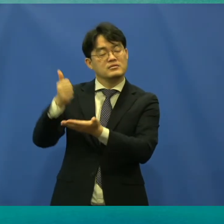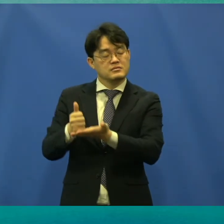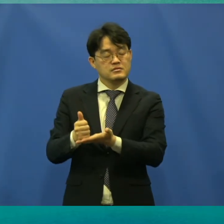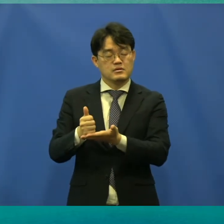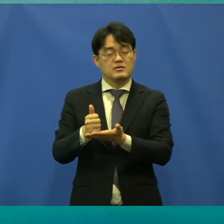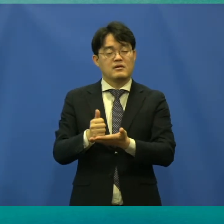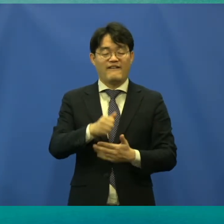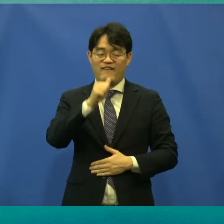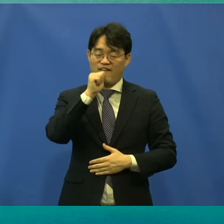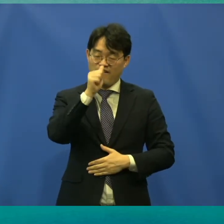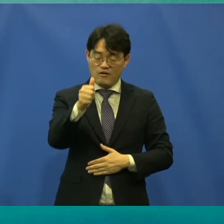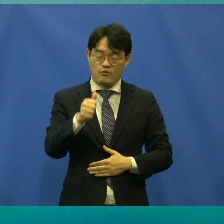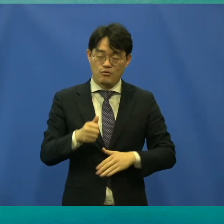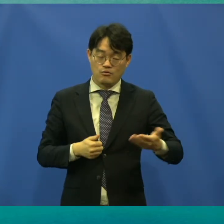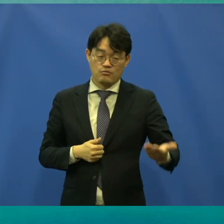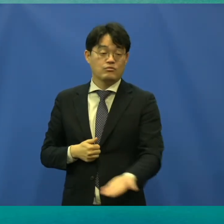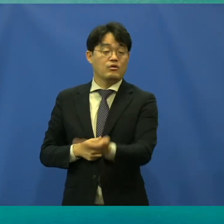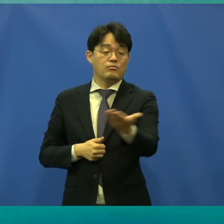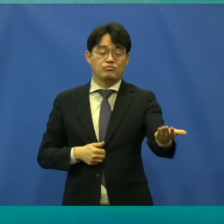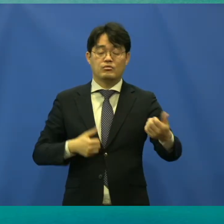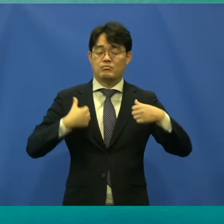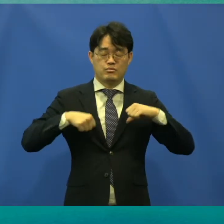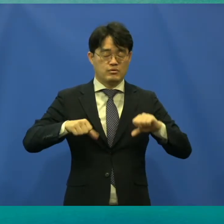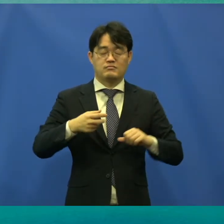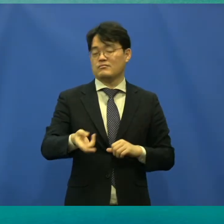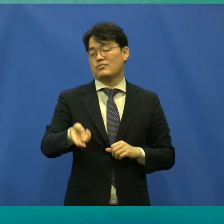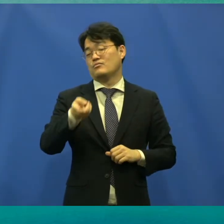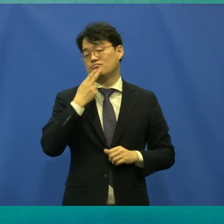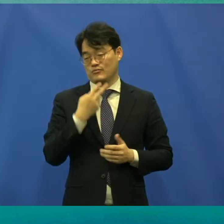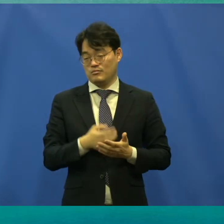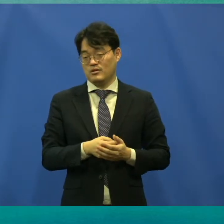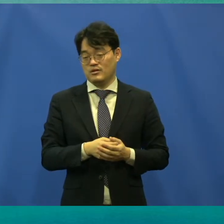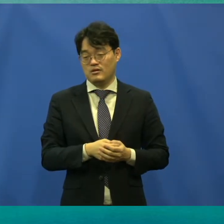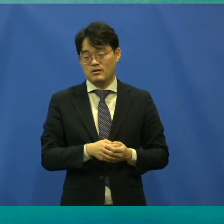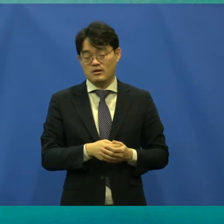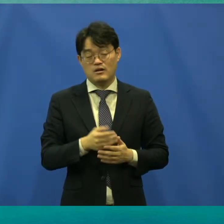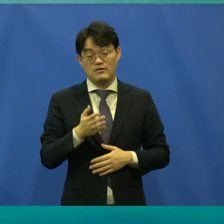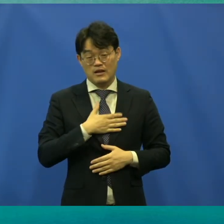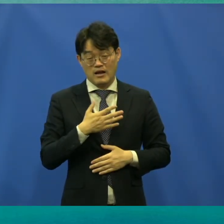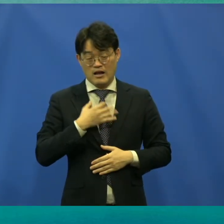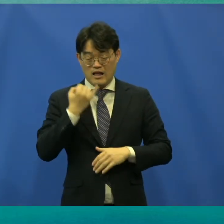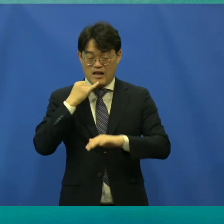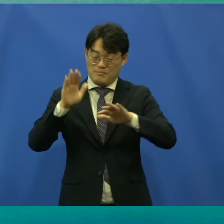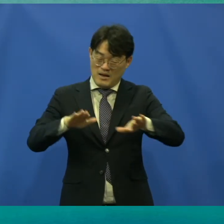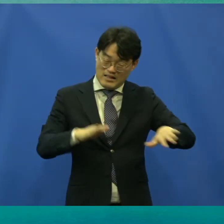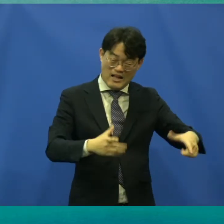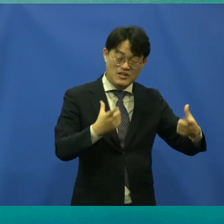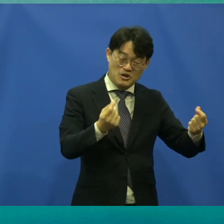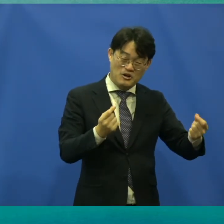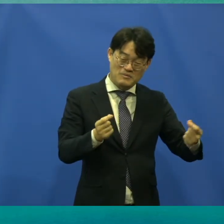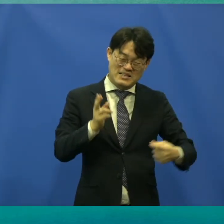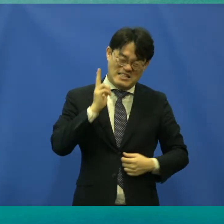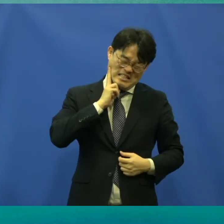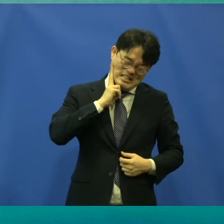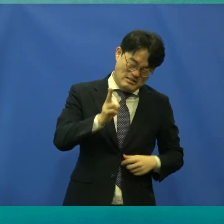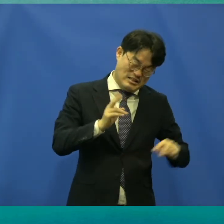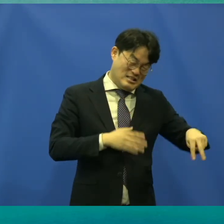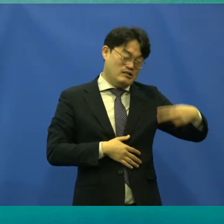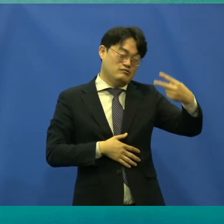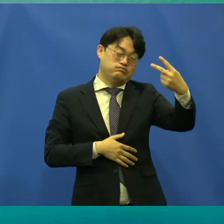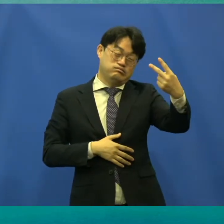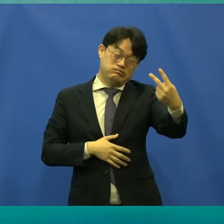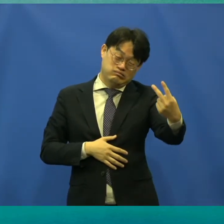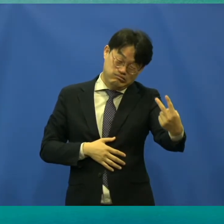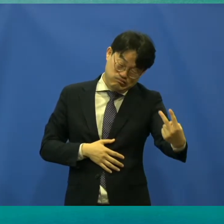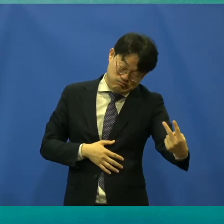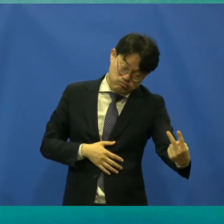큰 물고기를 준비시켜 놓으시는 하나님을 통하여 우리는 사랑의 집념을 봅니다.